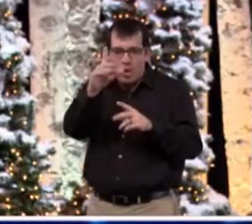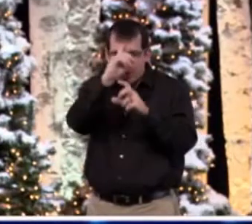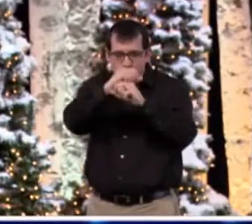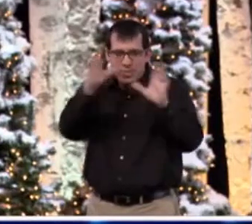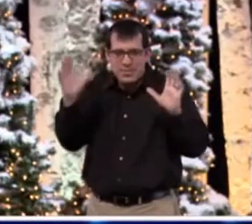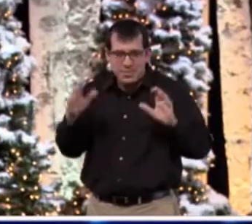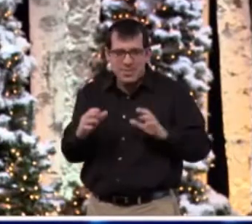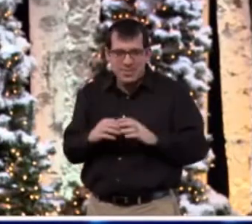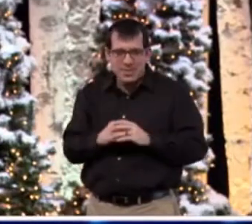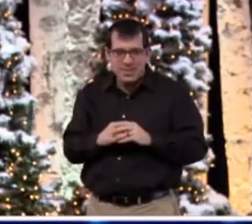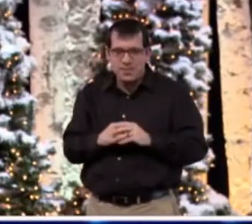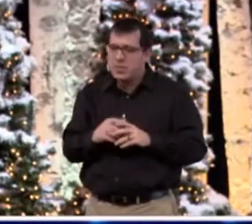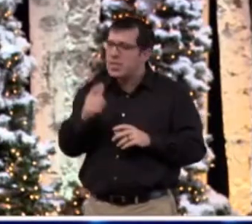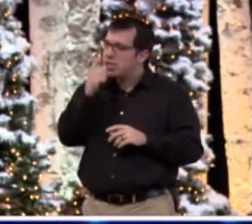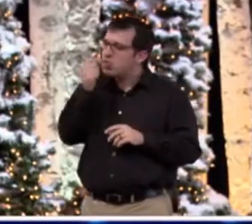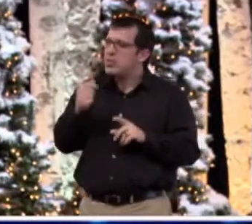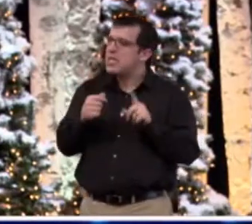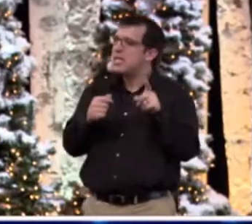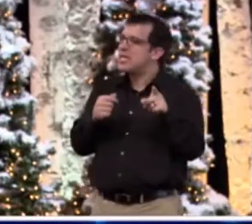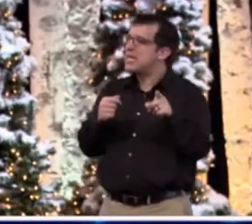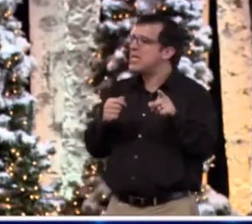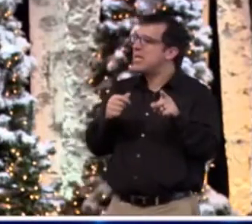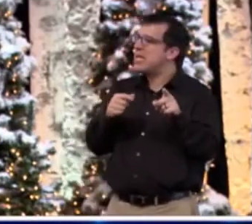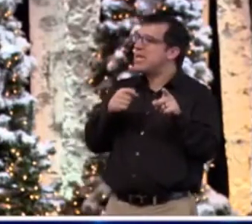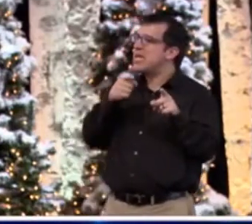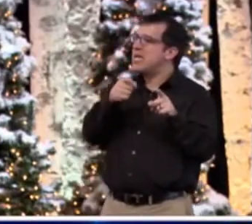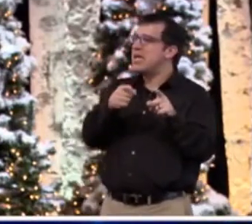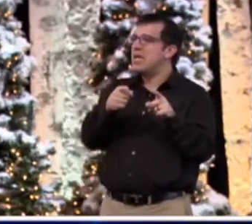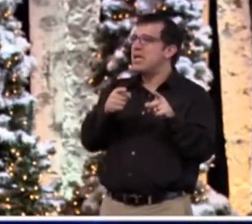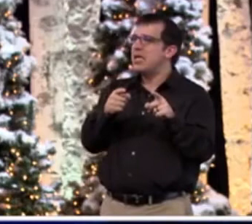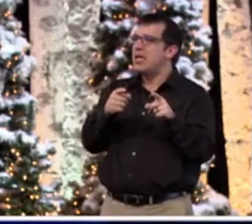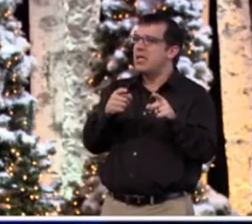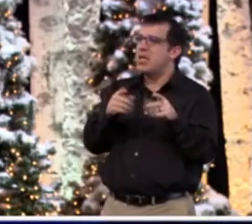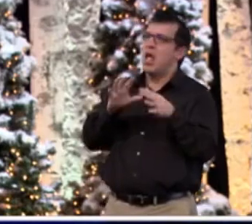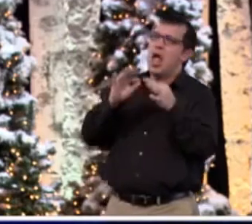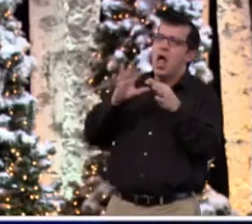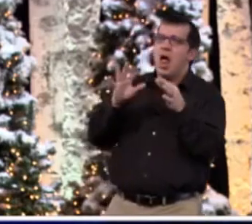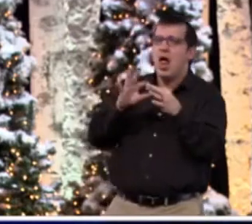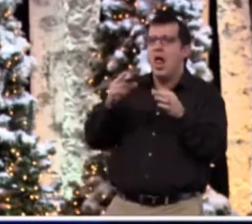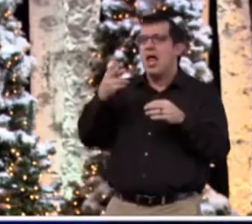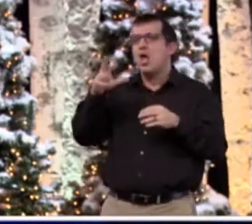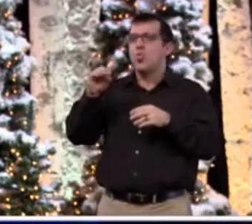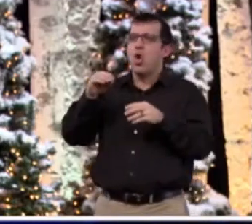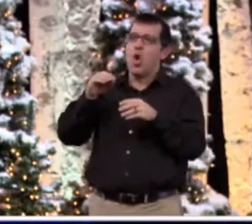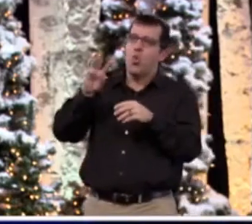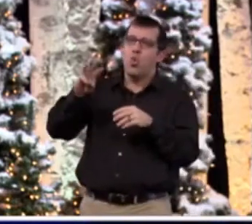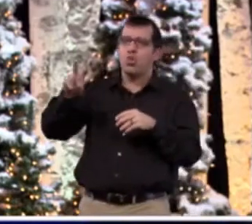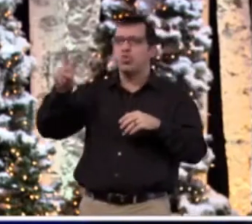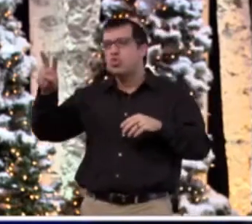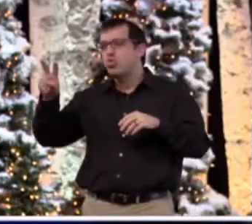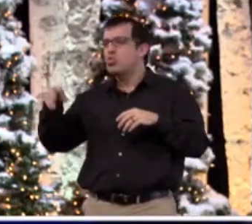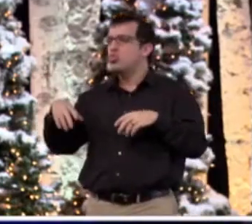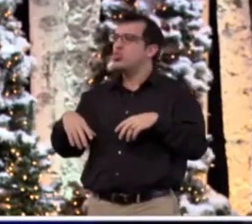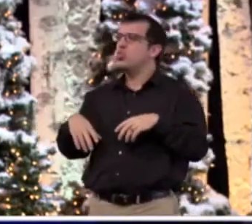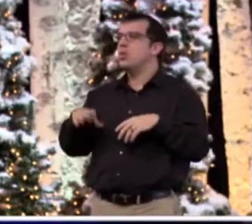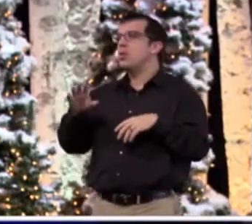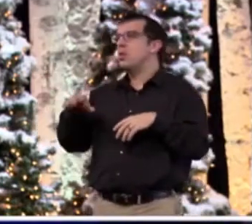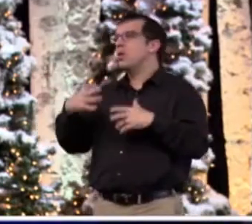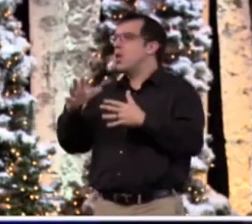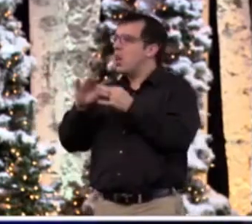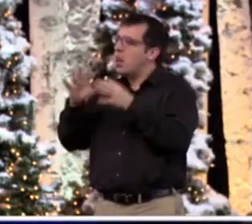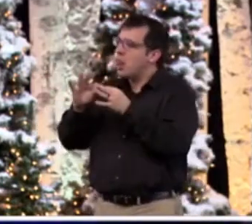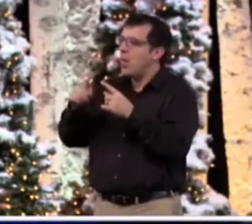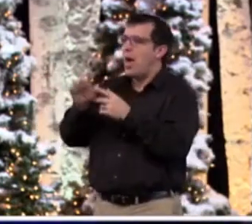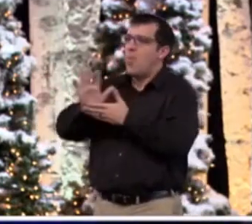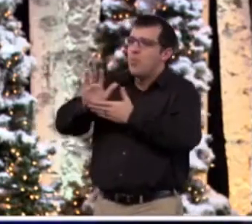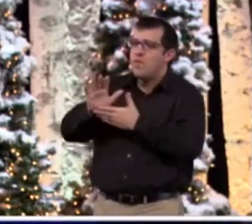बुवाले WWIIमा कहिल्यै पनि हिरो बनेको कुरा नगरेको देख्न निकै रोचक छ। उहाँले कहिल्यै पनि